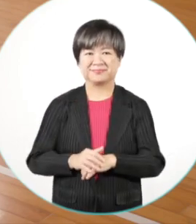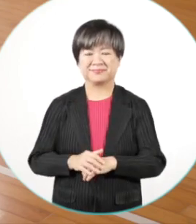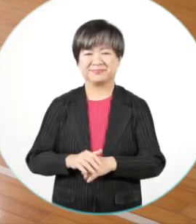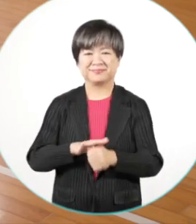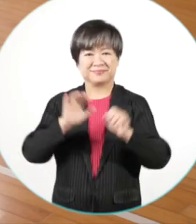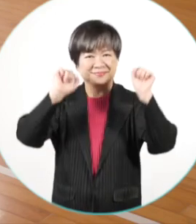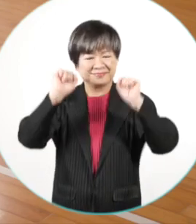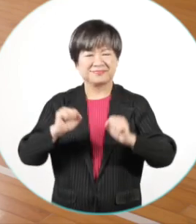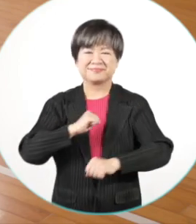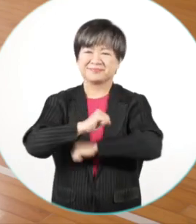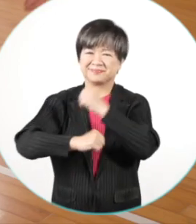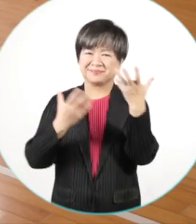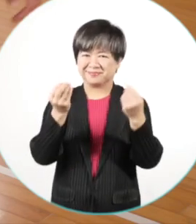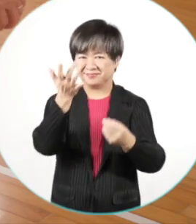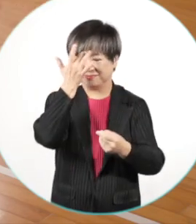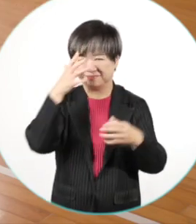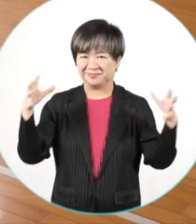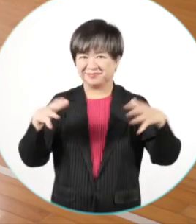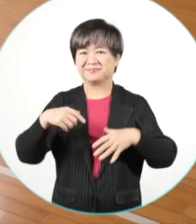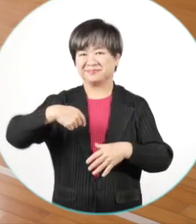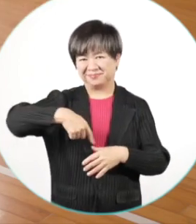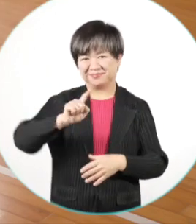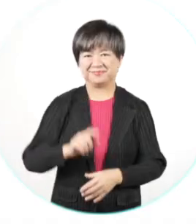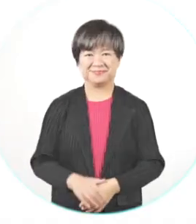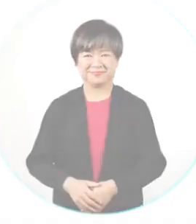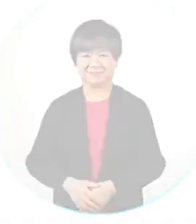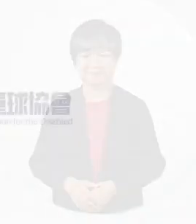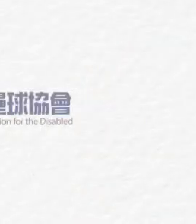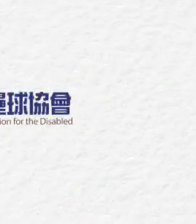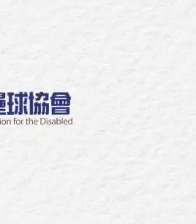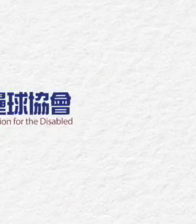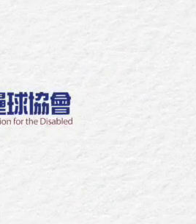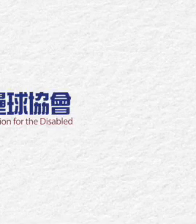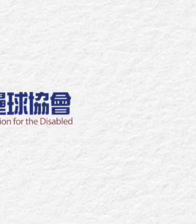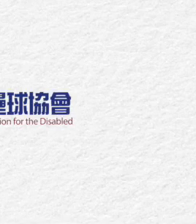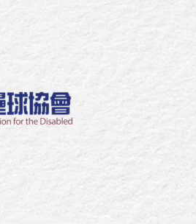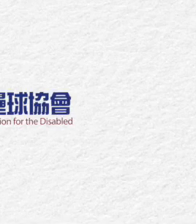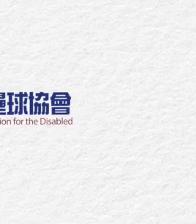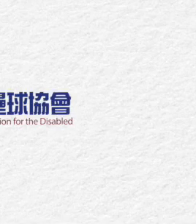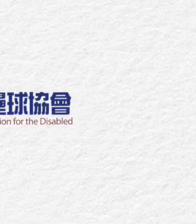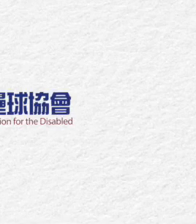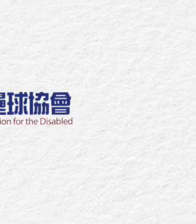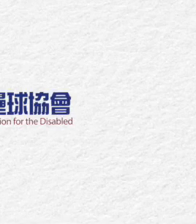们一起 爱运动，动外 ，Together we move。